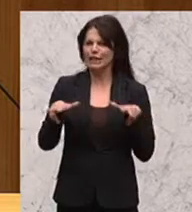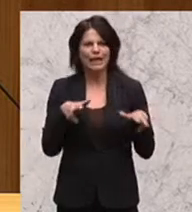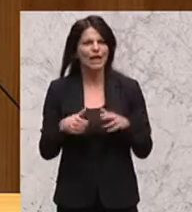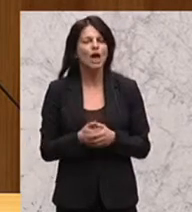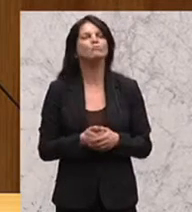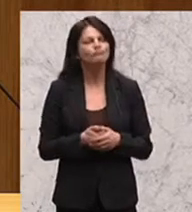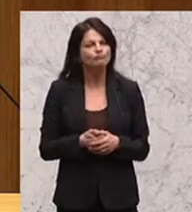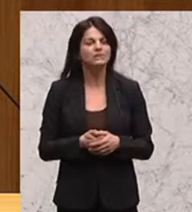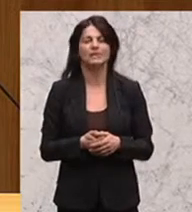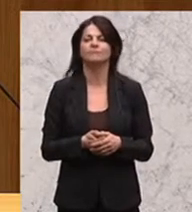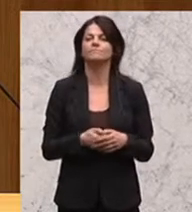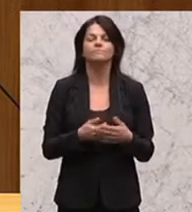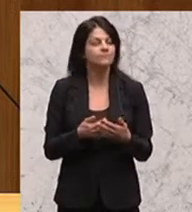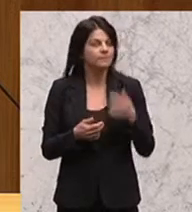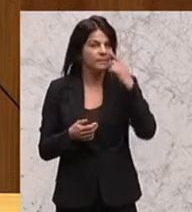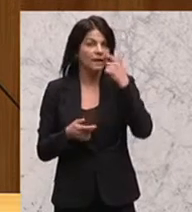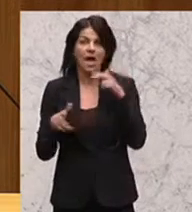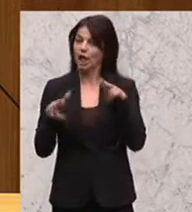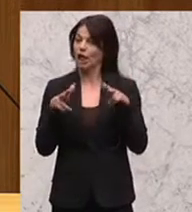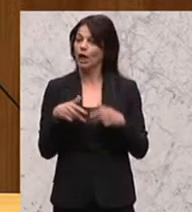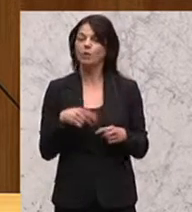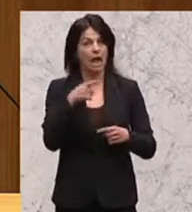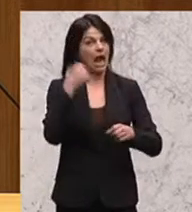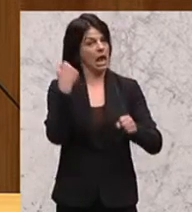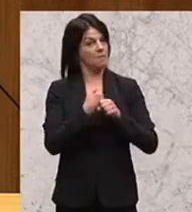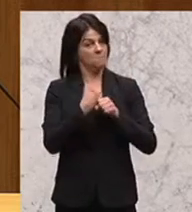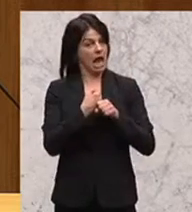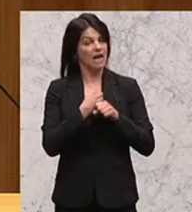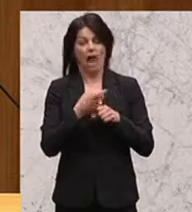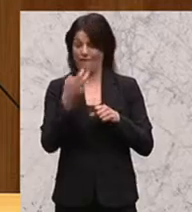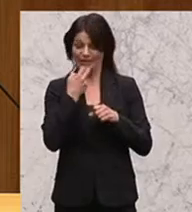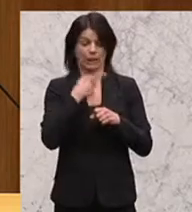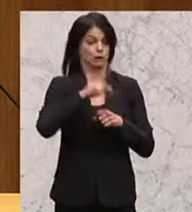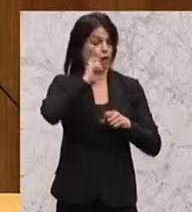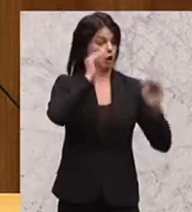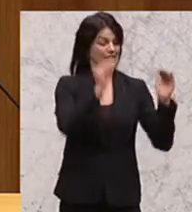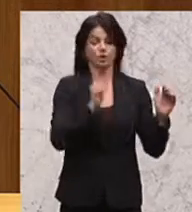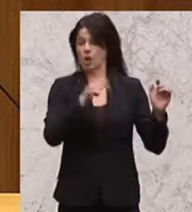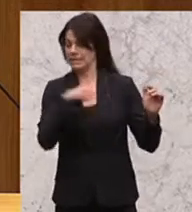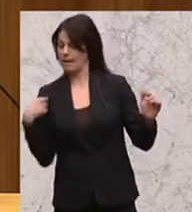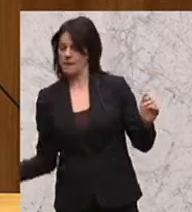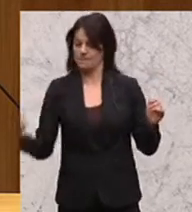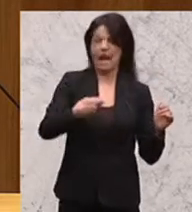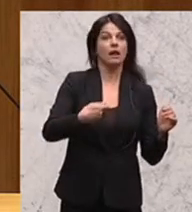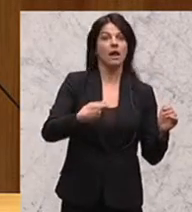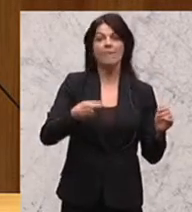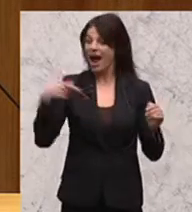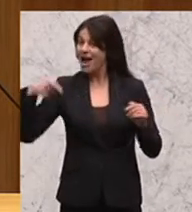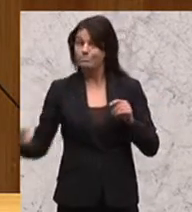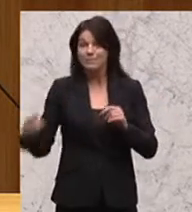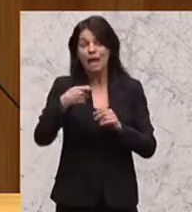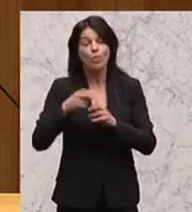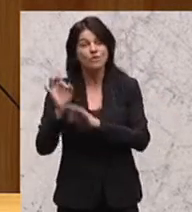Die Regierung lässt die Bürger diese Steuersenkung selbst zahlen. Und zwar mit Zinseszins.